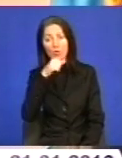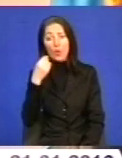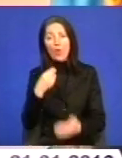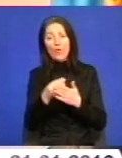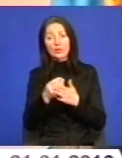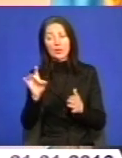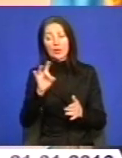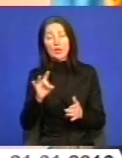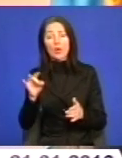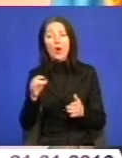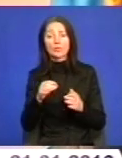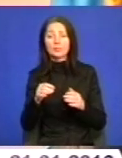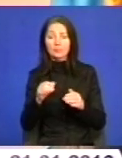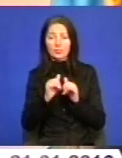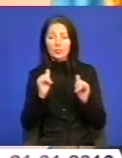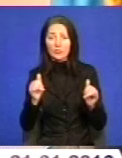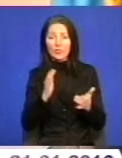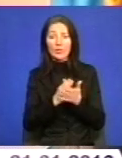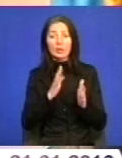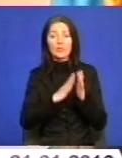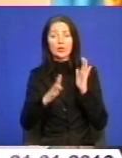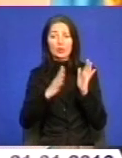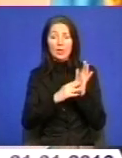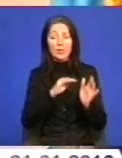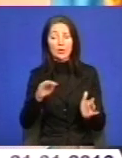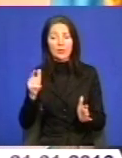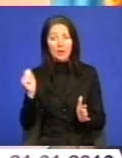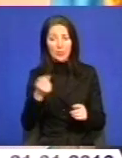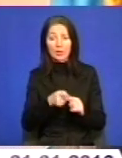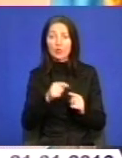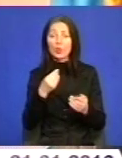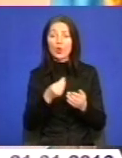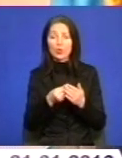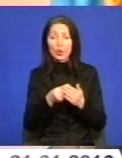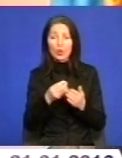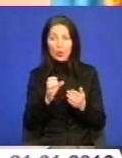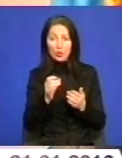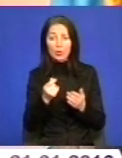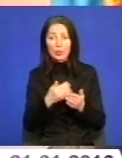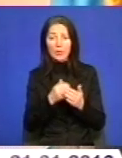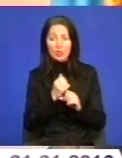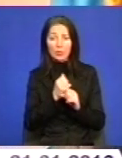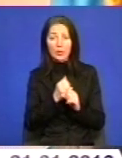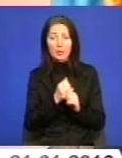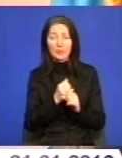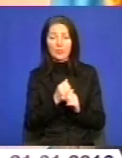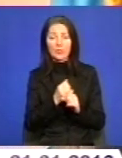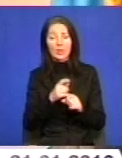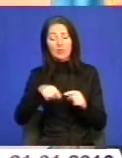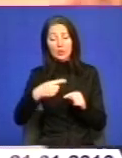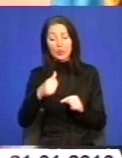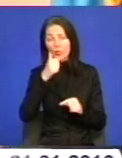складав 99 мільйонів гривень. От на цю суму ми зробили роботу. В наступному